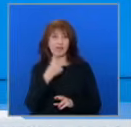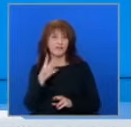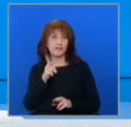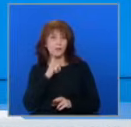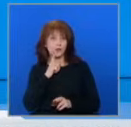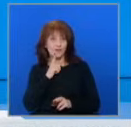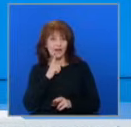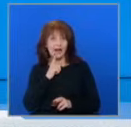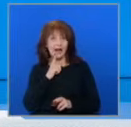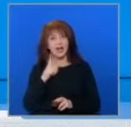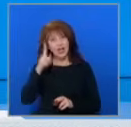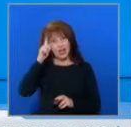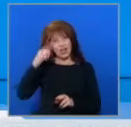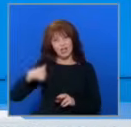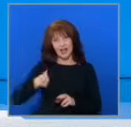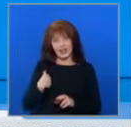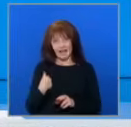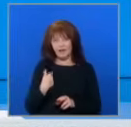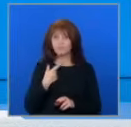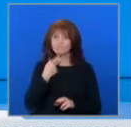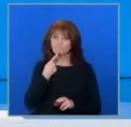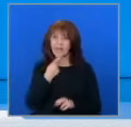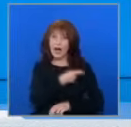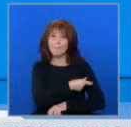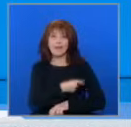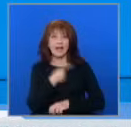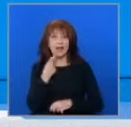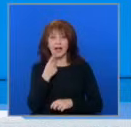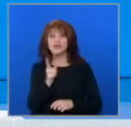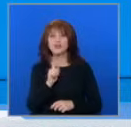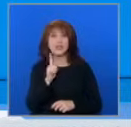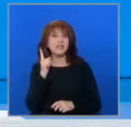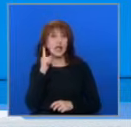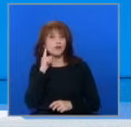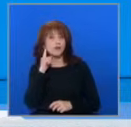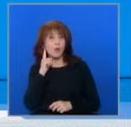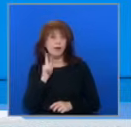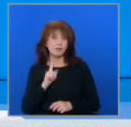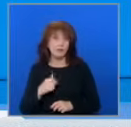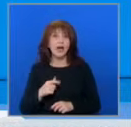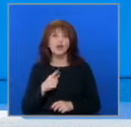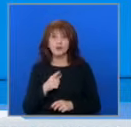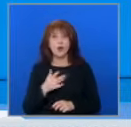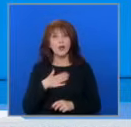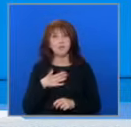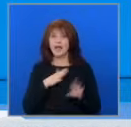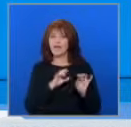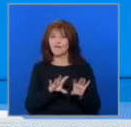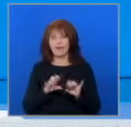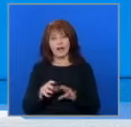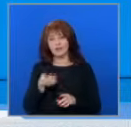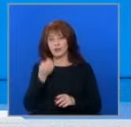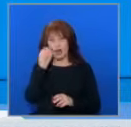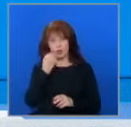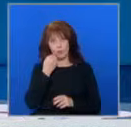борда. Съпругата на капитана каза за БНТ преди малко, че не се е чула със съпруга си, но индиректно има информация, че